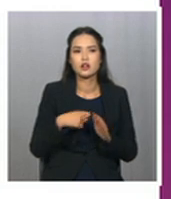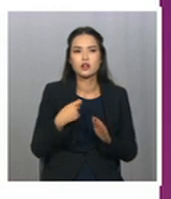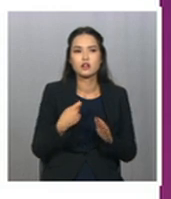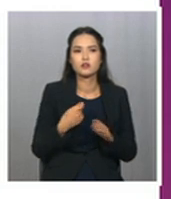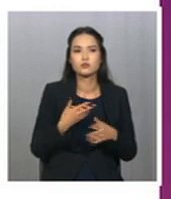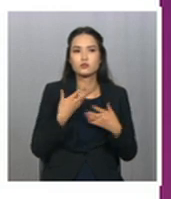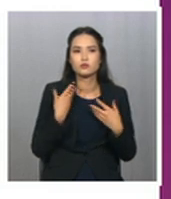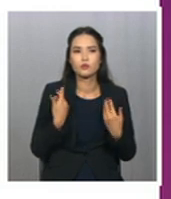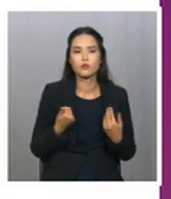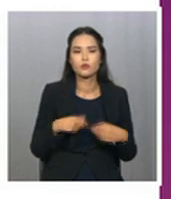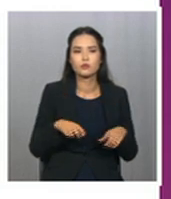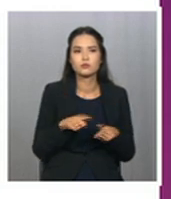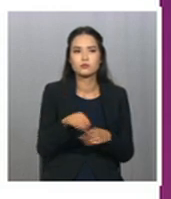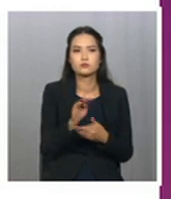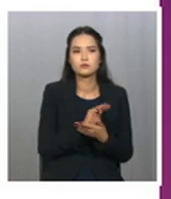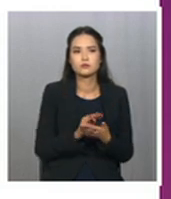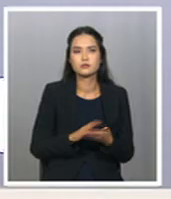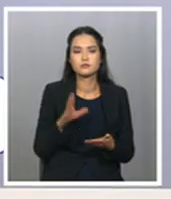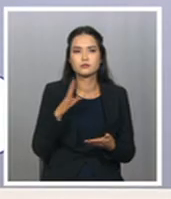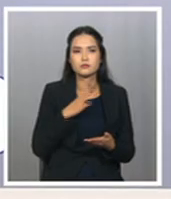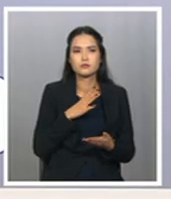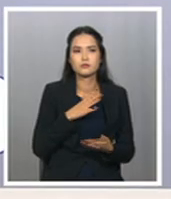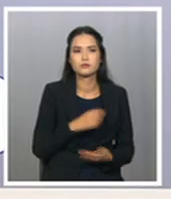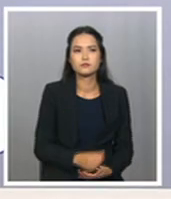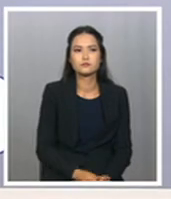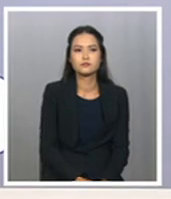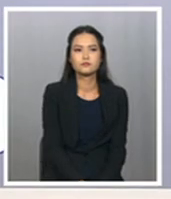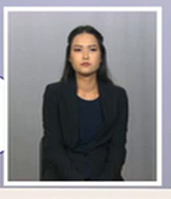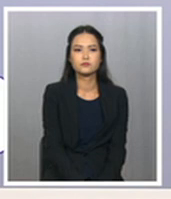деп жазылған сөздер бар болатын.